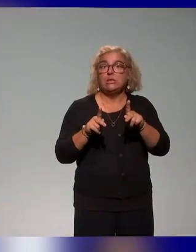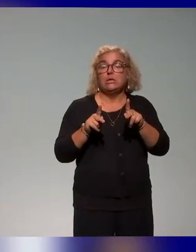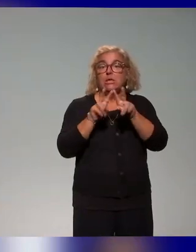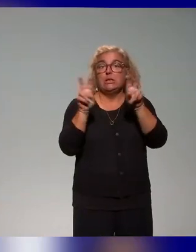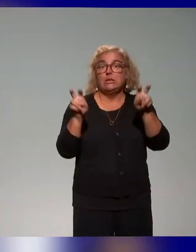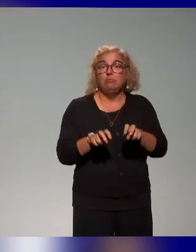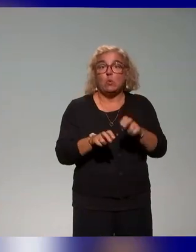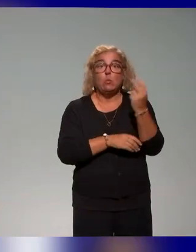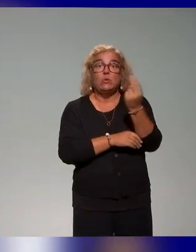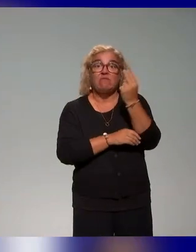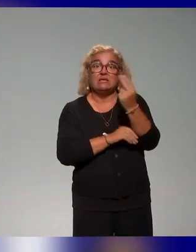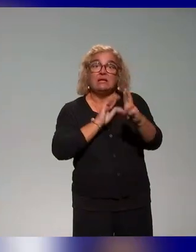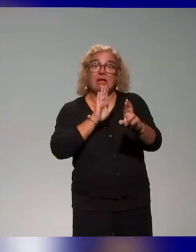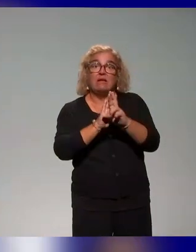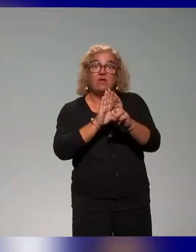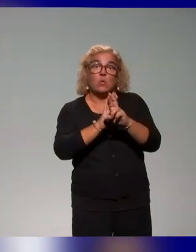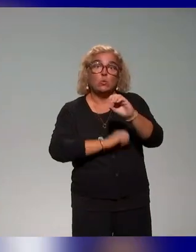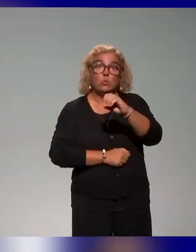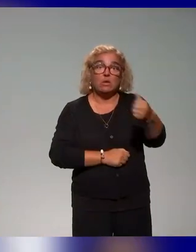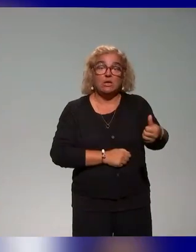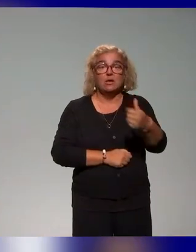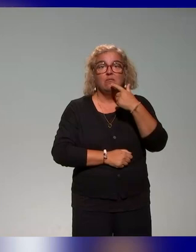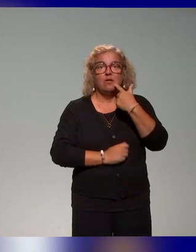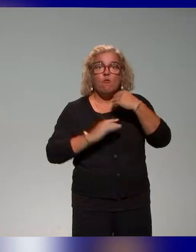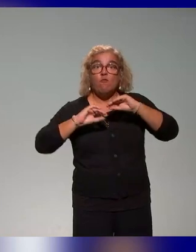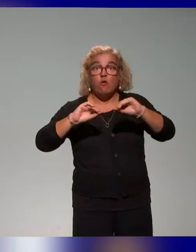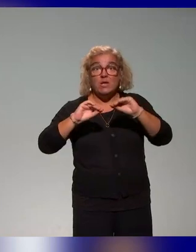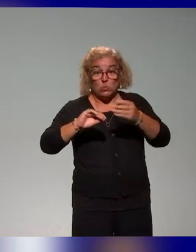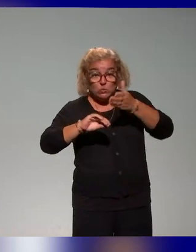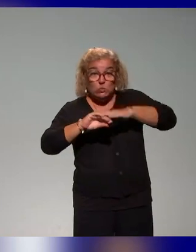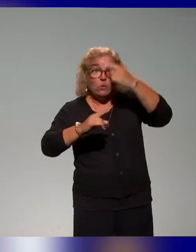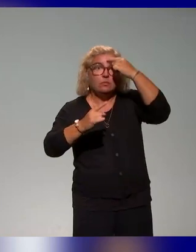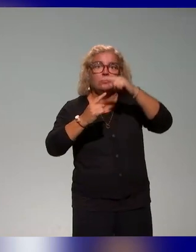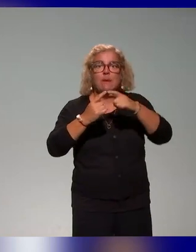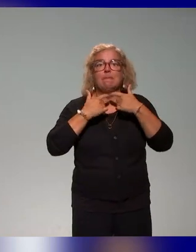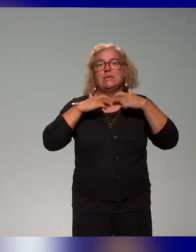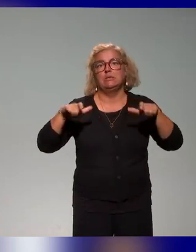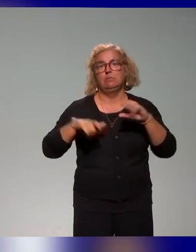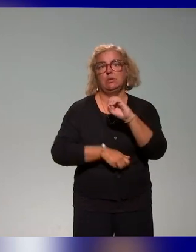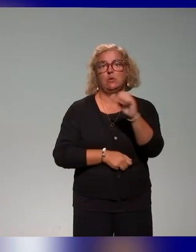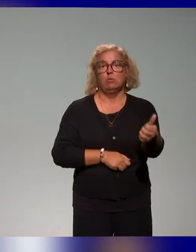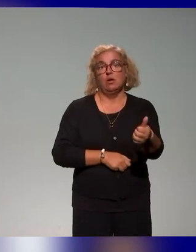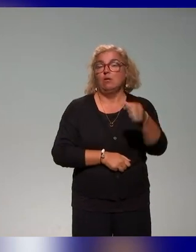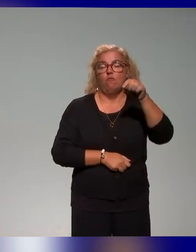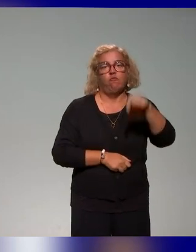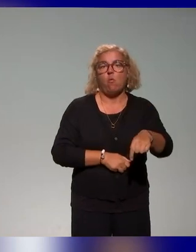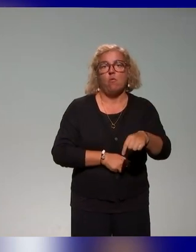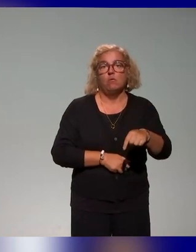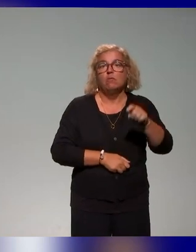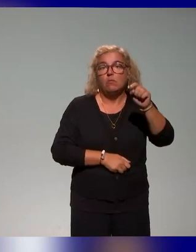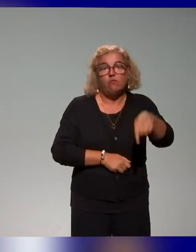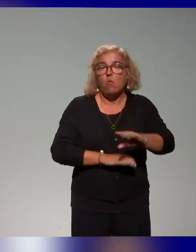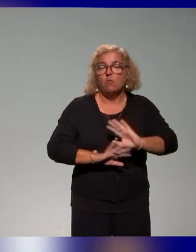de référent accessibilité numérique. Une formation sur l'accessibilité numérique qui se doit et c'est impératif, pour moi c'est